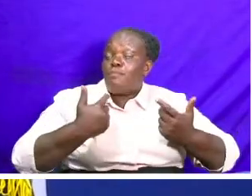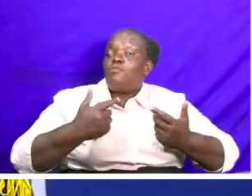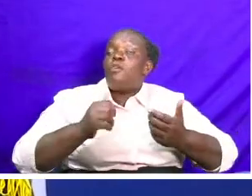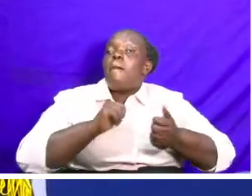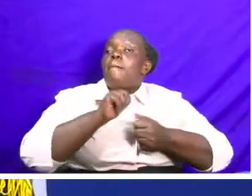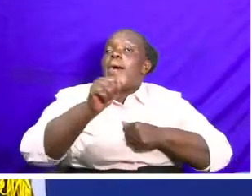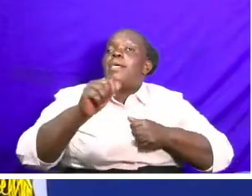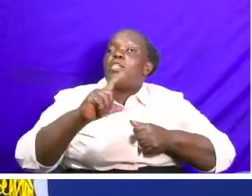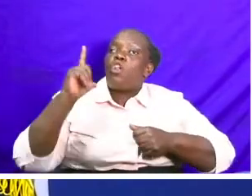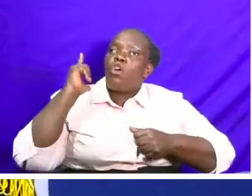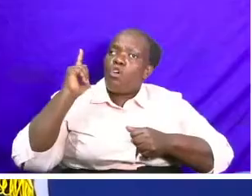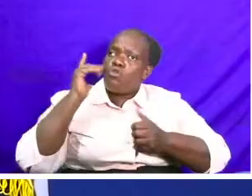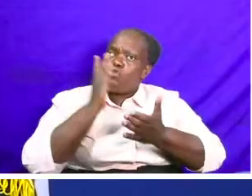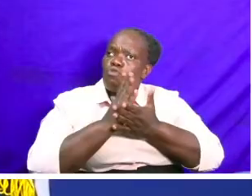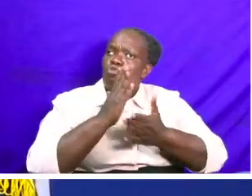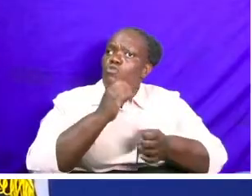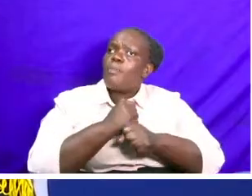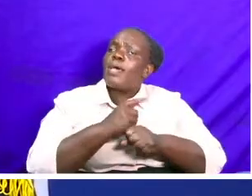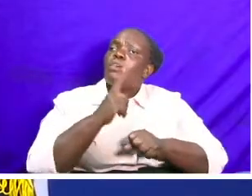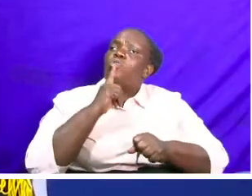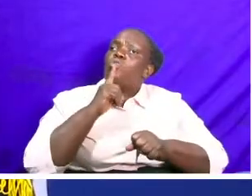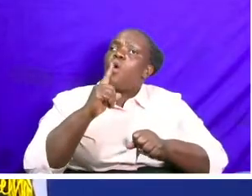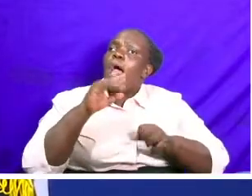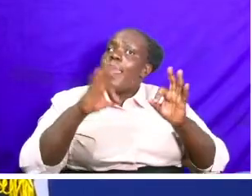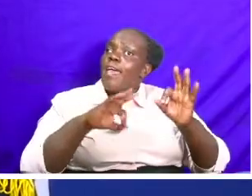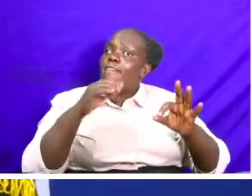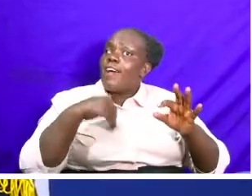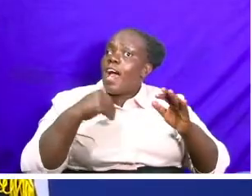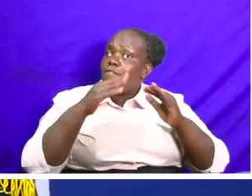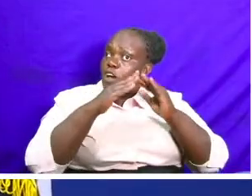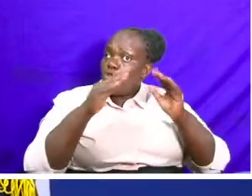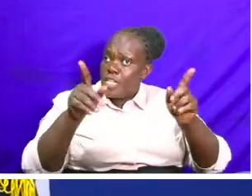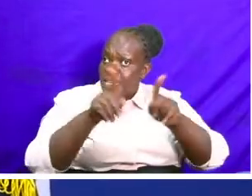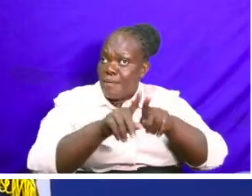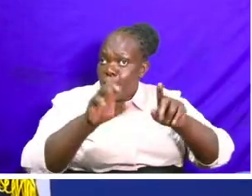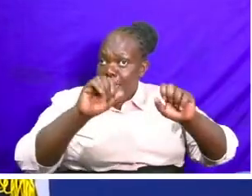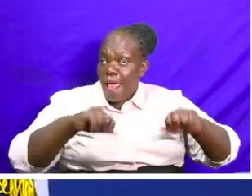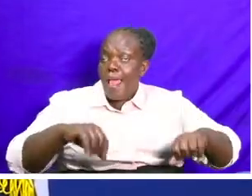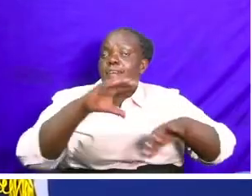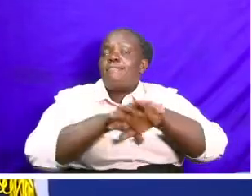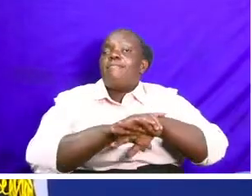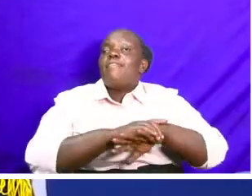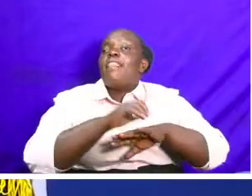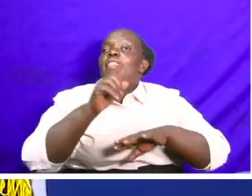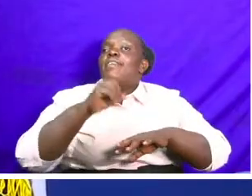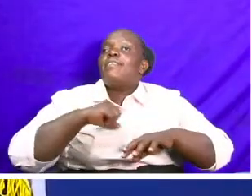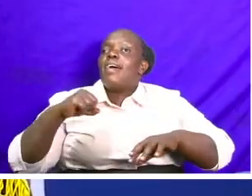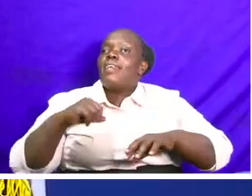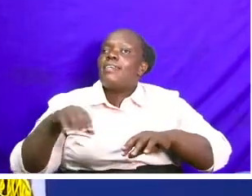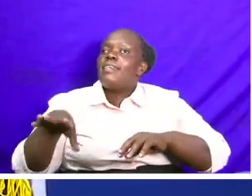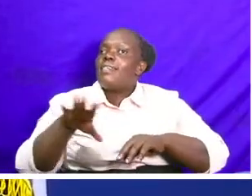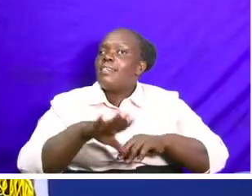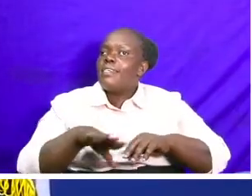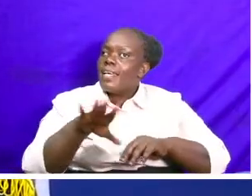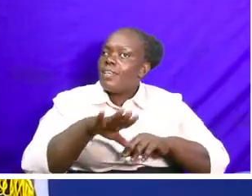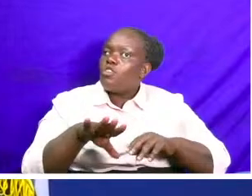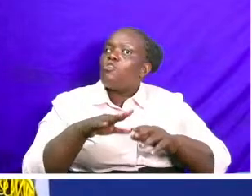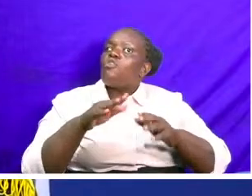sheria ya kuhakikisha kama kuna nyumba kama hii unaweza kumiliki kipande kimoja cha ile nyumba, inaitwa Sectional Properties